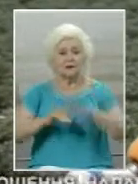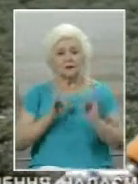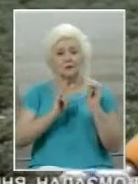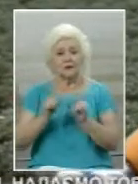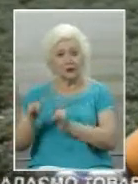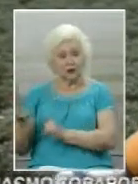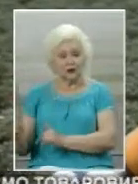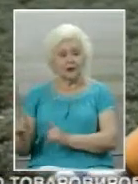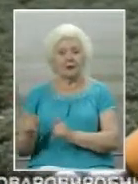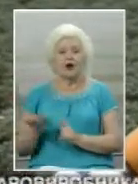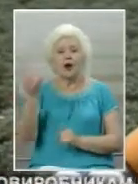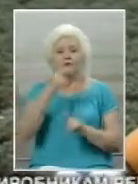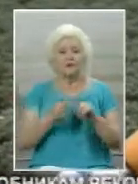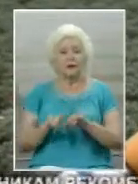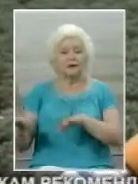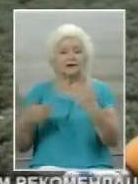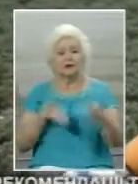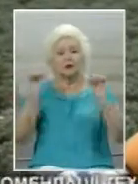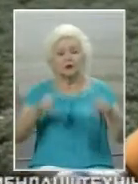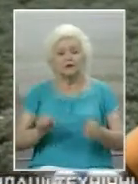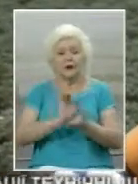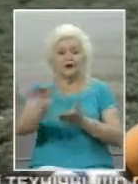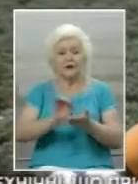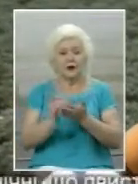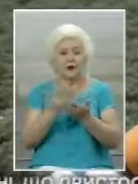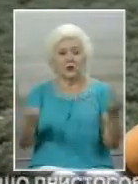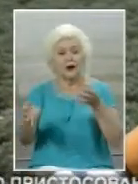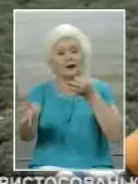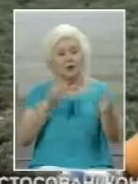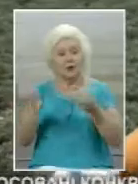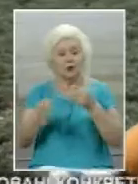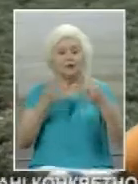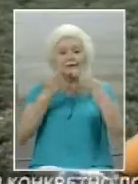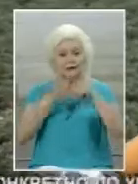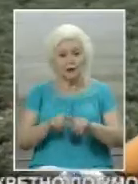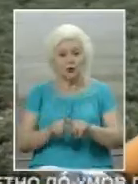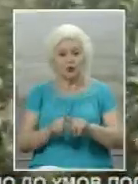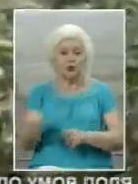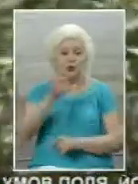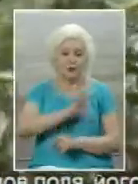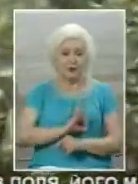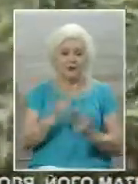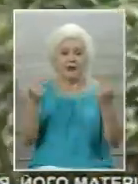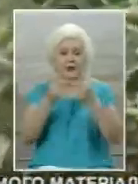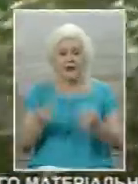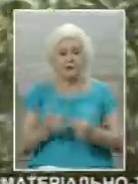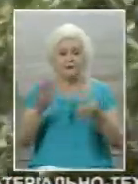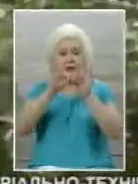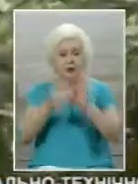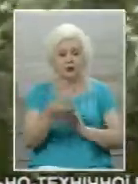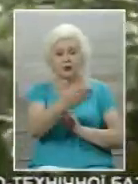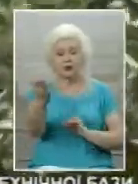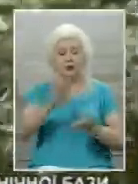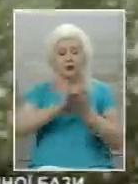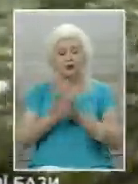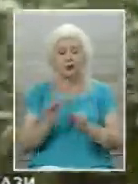орошения. Все это дает возможность товаропроизводителю любому рекомендовать технологию, применимо именно конкретно к его условиям